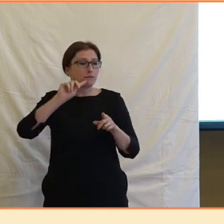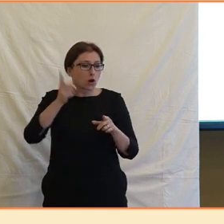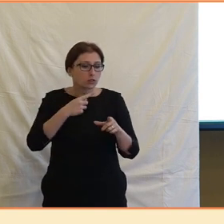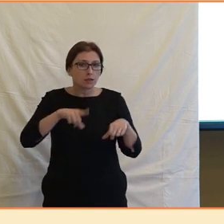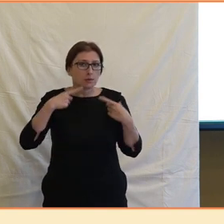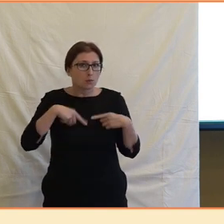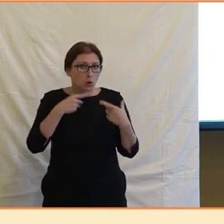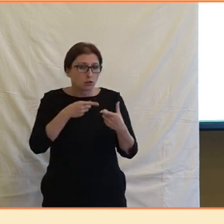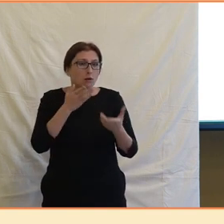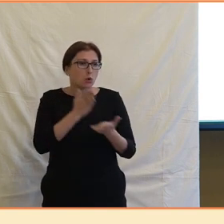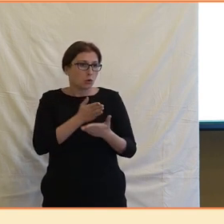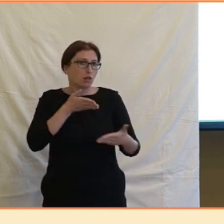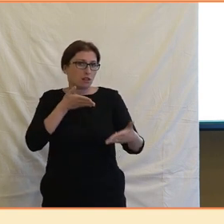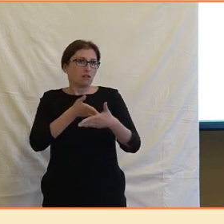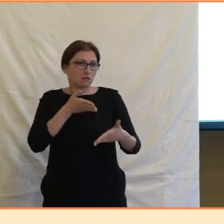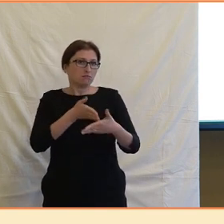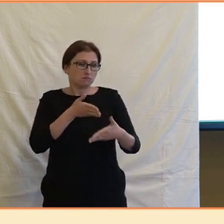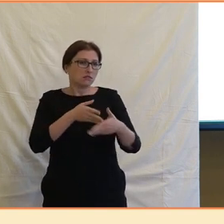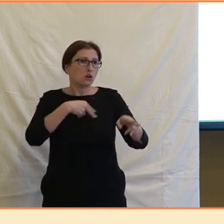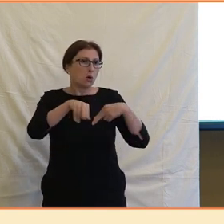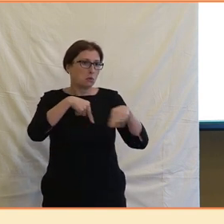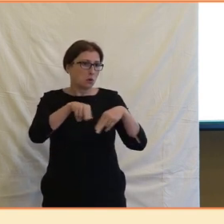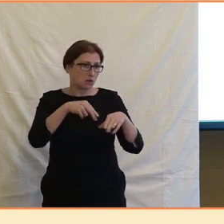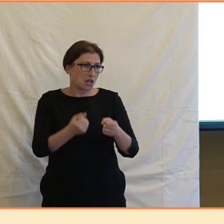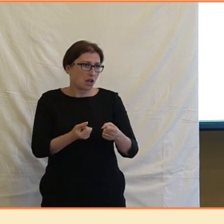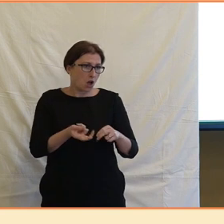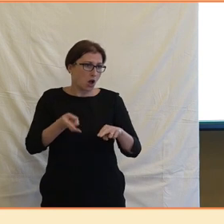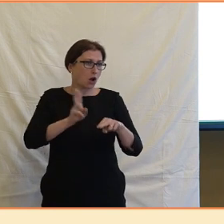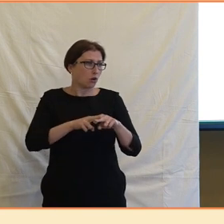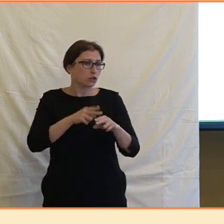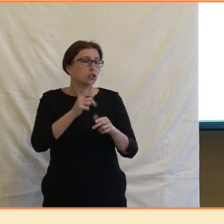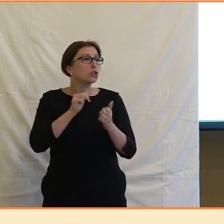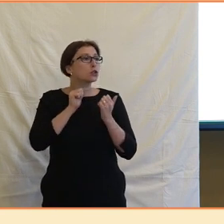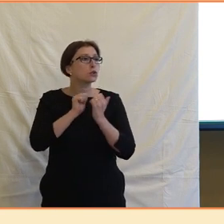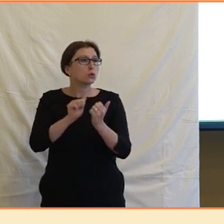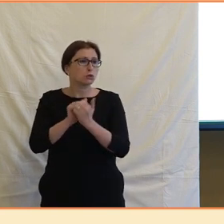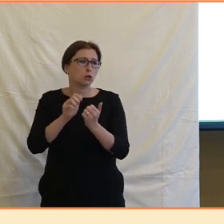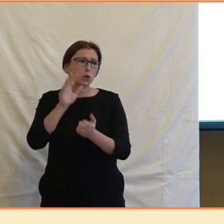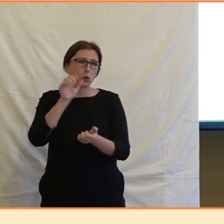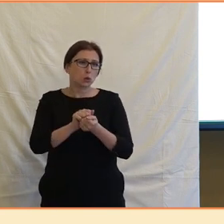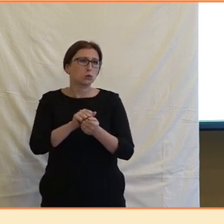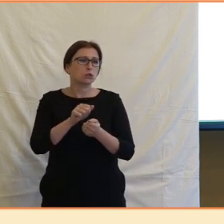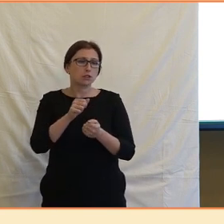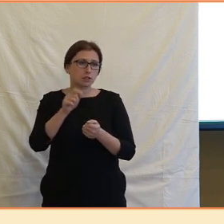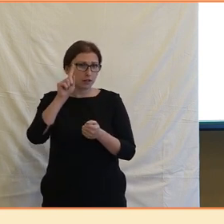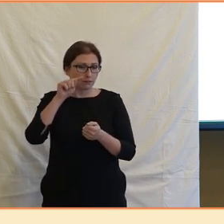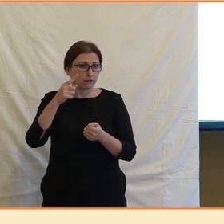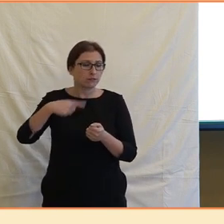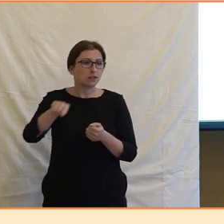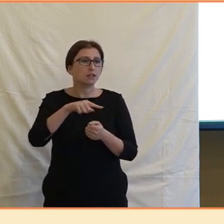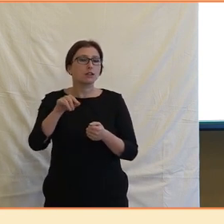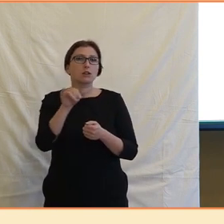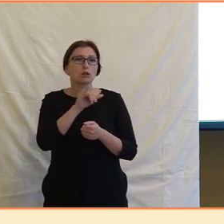podobně, tak je to pro ně problém. Já myslím, že tuhle zkušenost asi sdílí i všichni